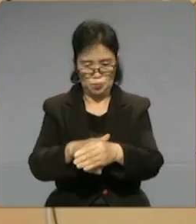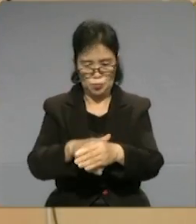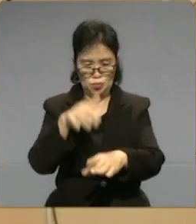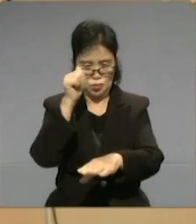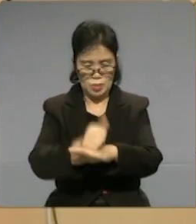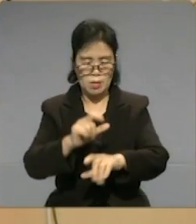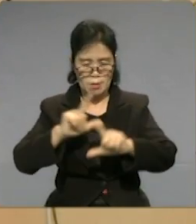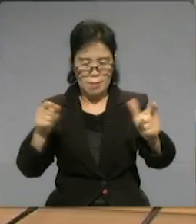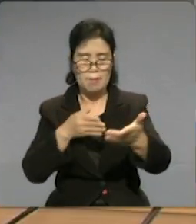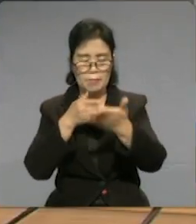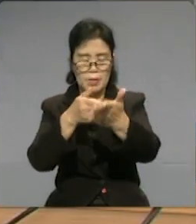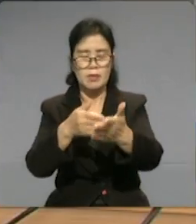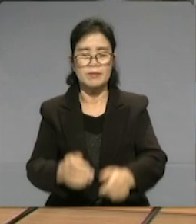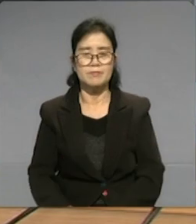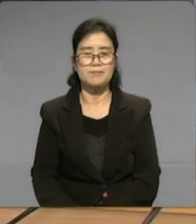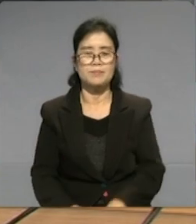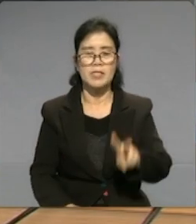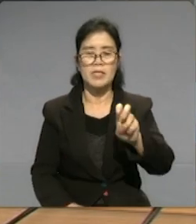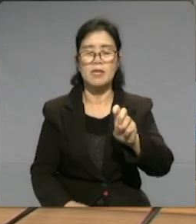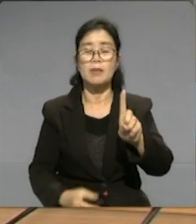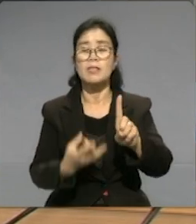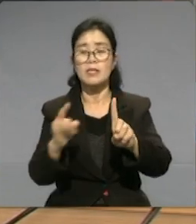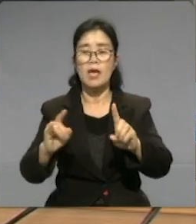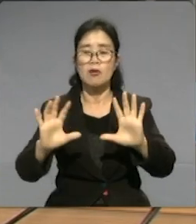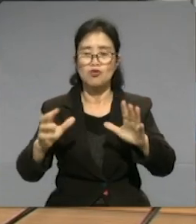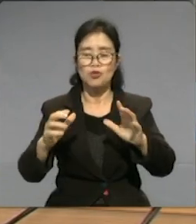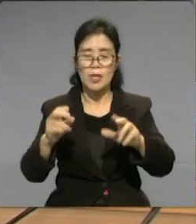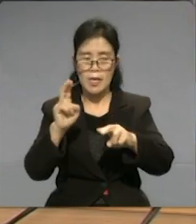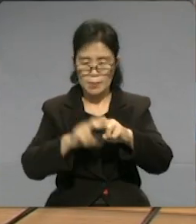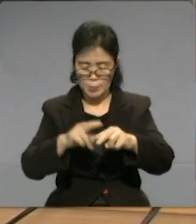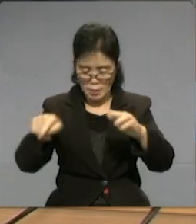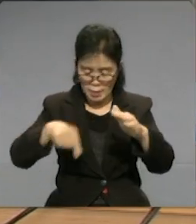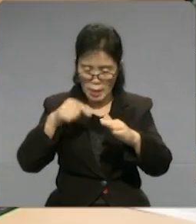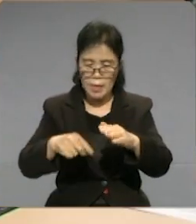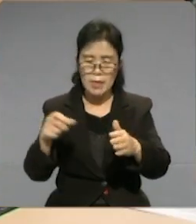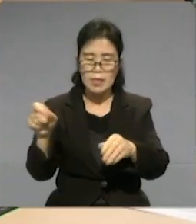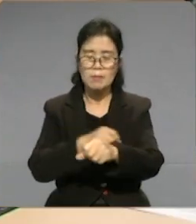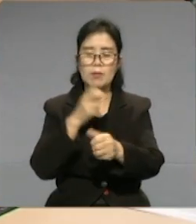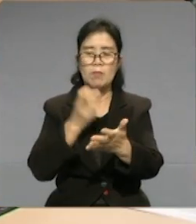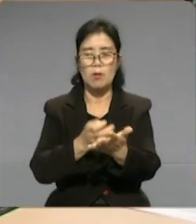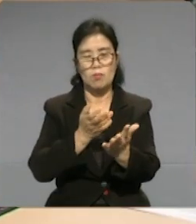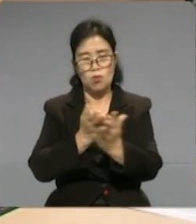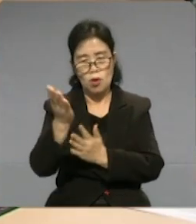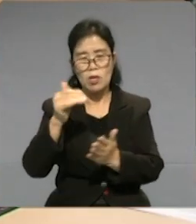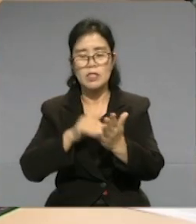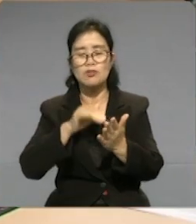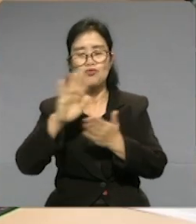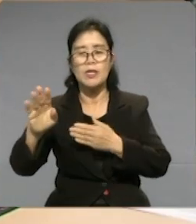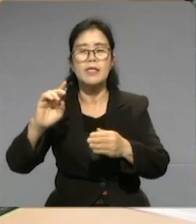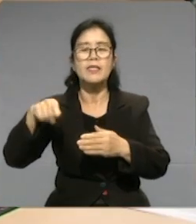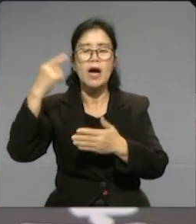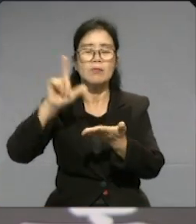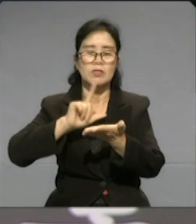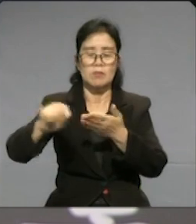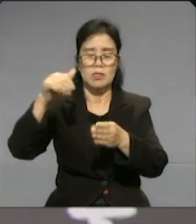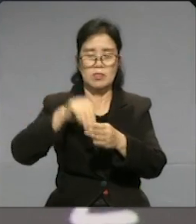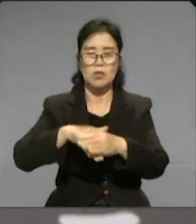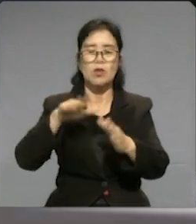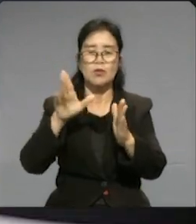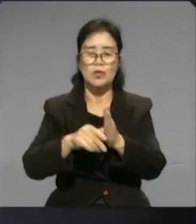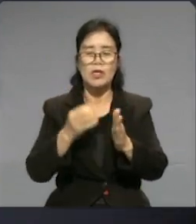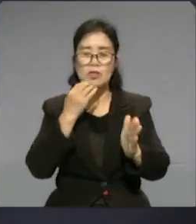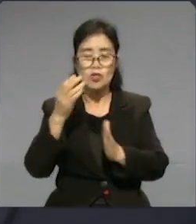제시했습니다. 21대 국회 임기 내에 특별법을 통과시키고 다음 지방선거에는 경기